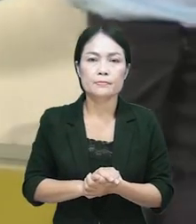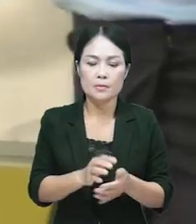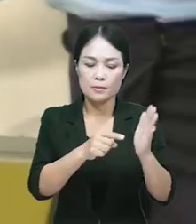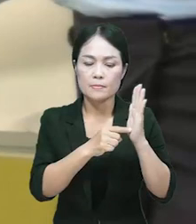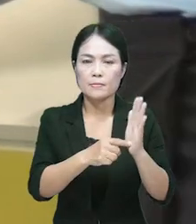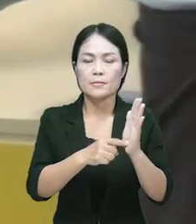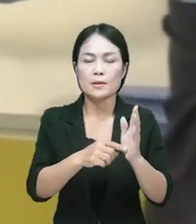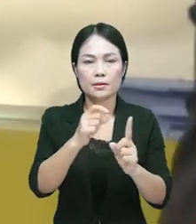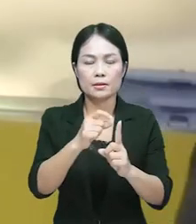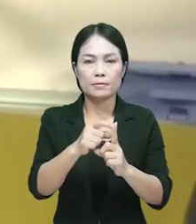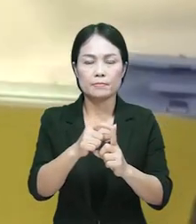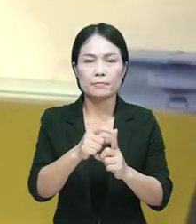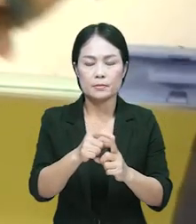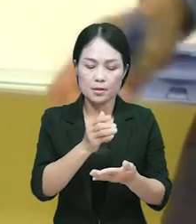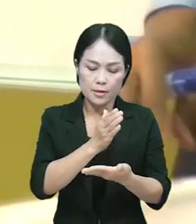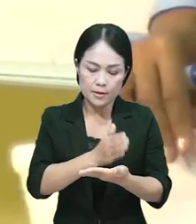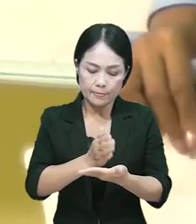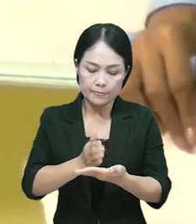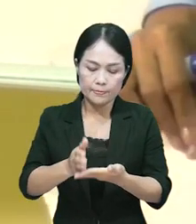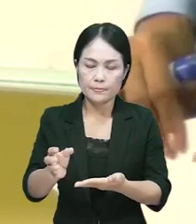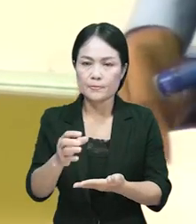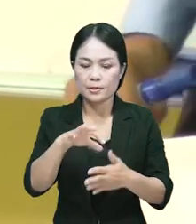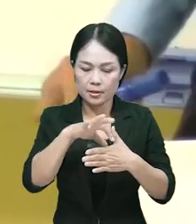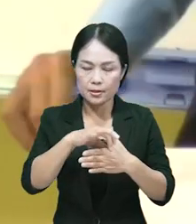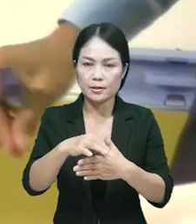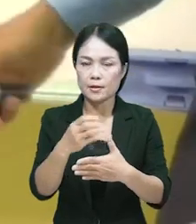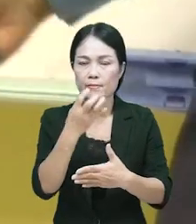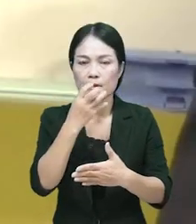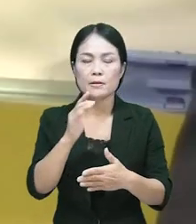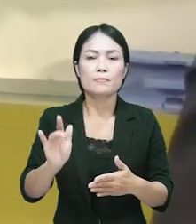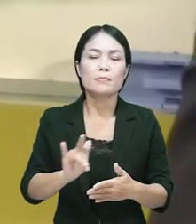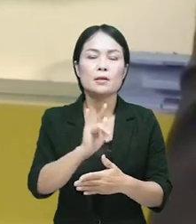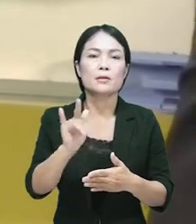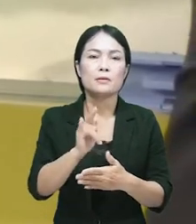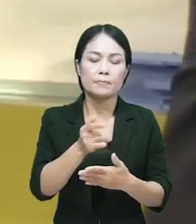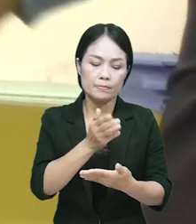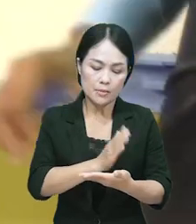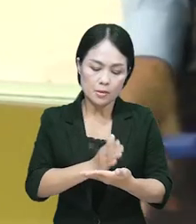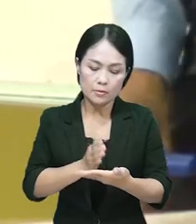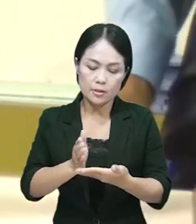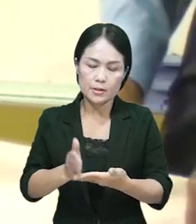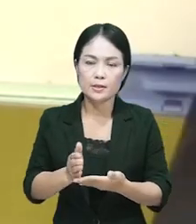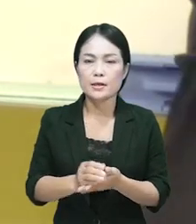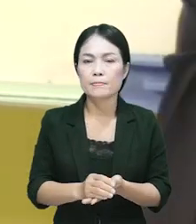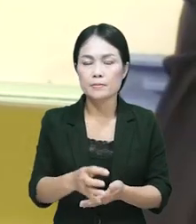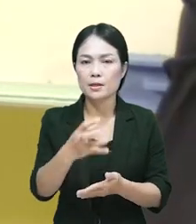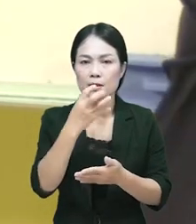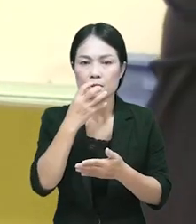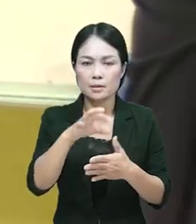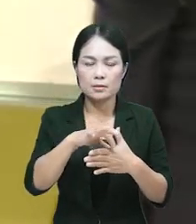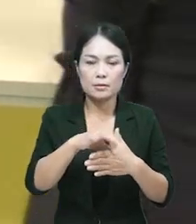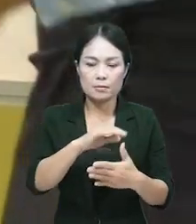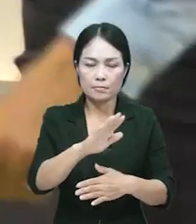ឧទាហរណ៍ដូចជាពាក្យថាចិញ្ច្រាំសាច់ជ្រូកចាឧទាហរណ៍ក្នុងការប្រើប្រាស់ដូចជាចិញ្ច្រាំសាច់ជ្រូកចា